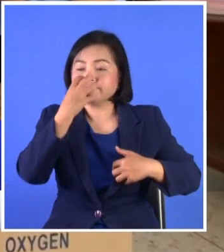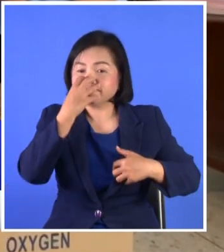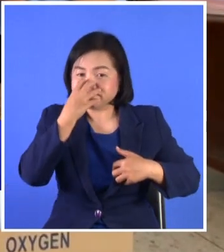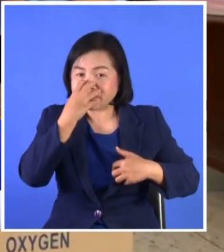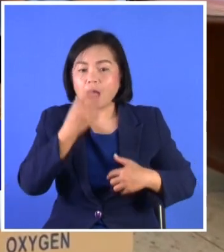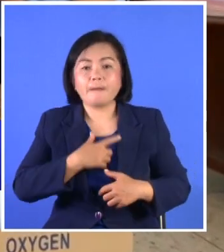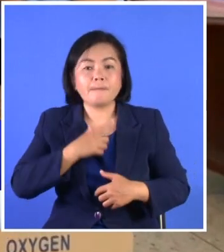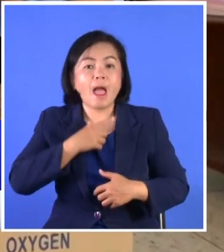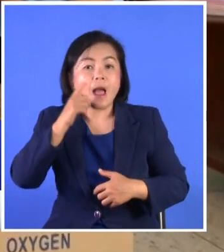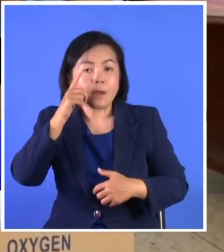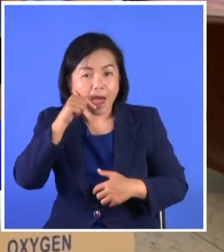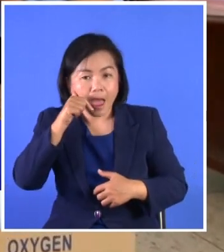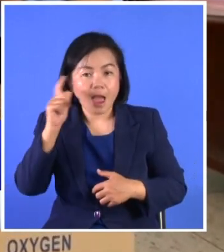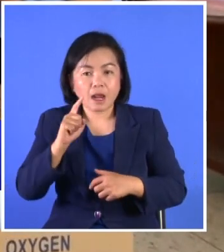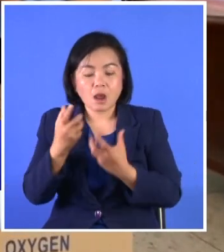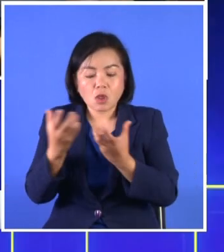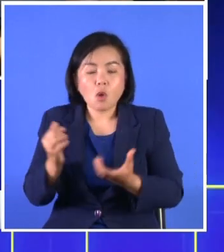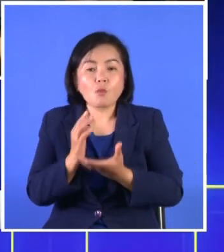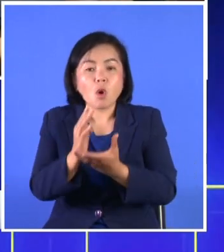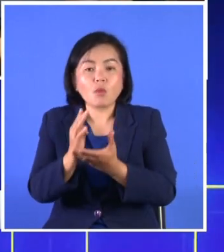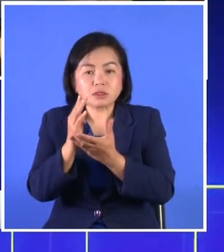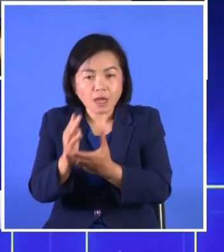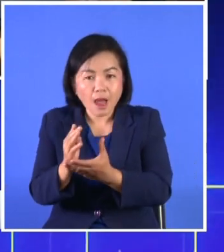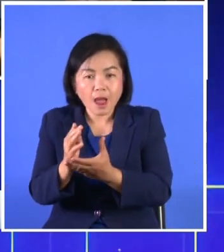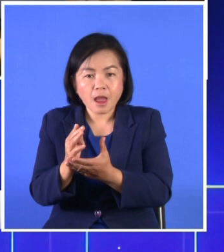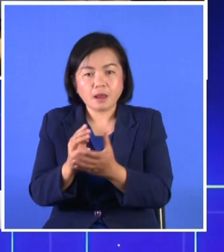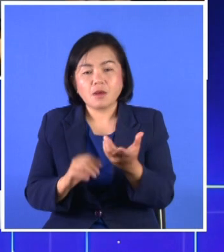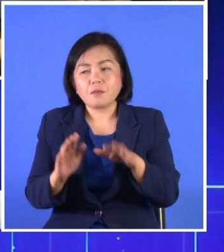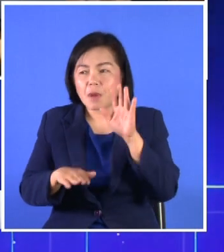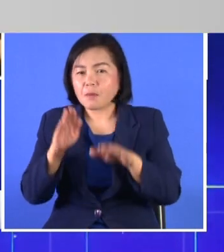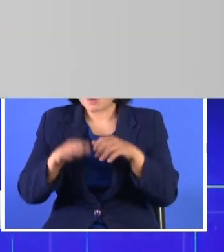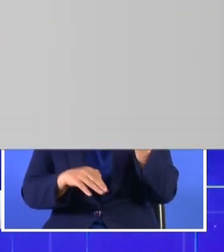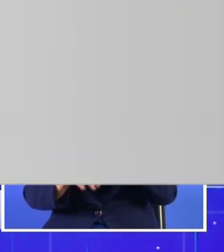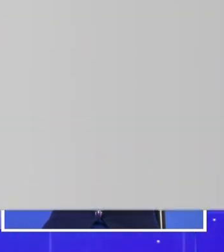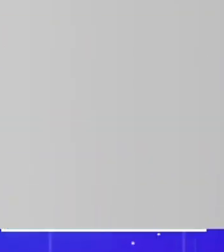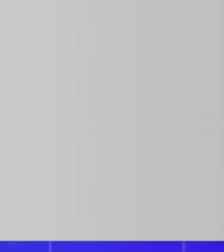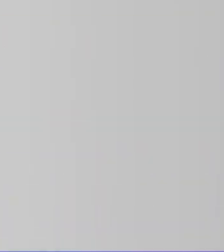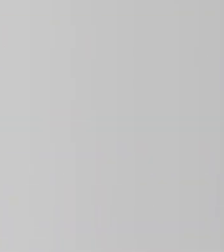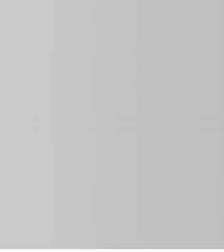แม่ฮ่องสอนได้รับมอบเครื่องผลิตออกซิเจนขนาด10ลิตรจำนวน10เครื่องค่ะ